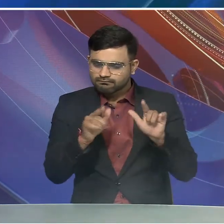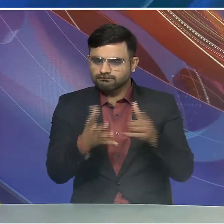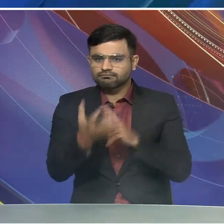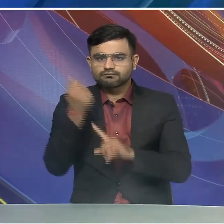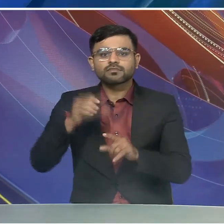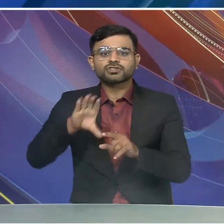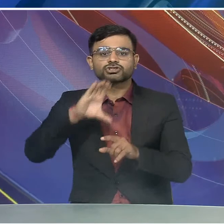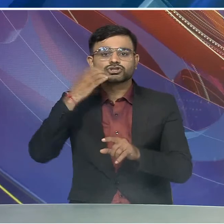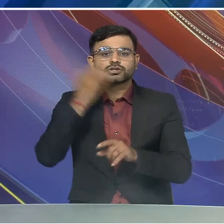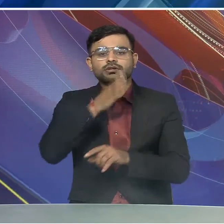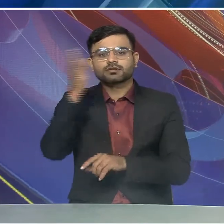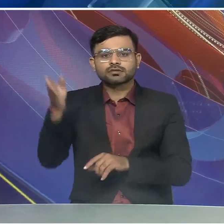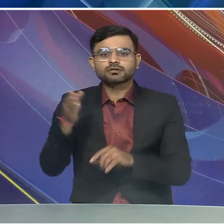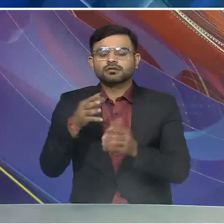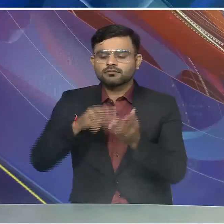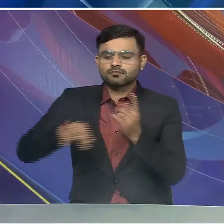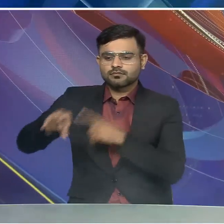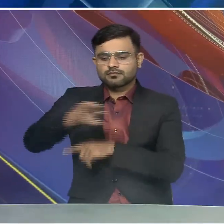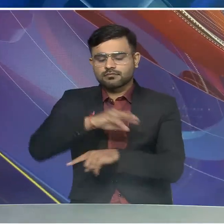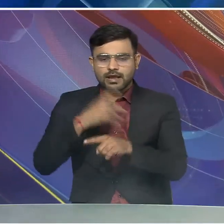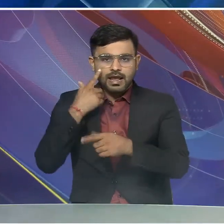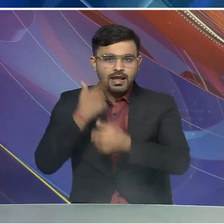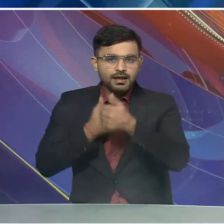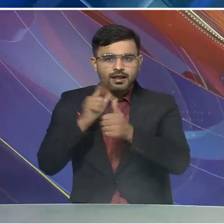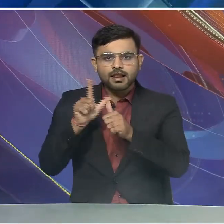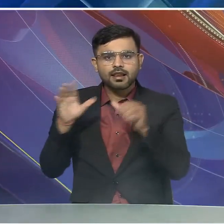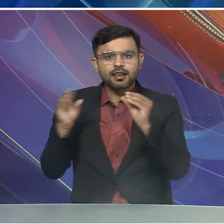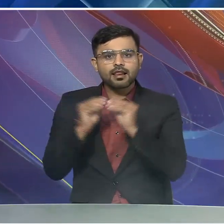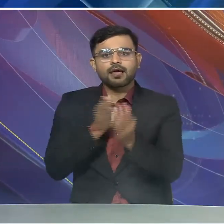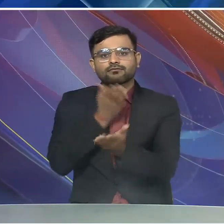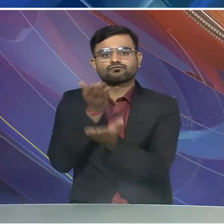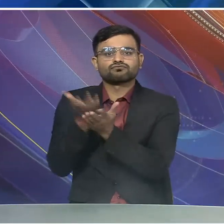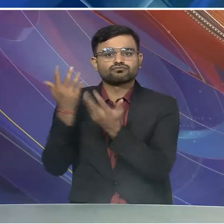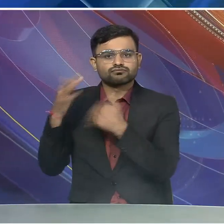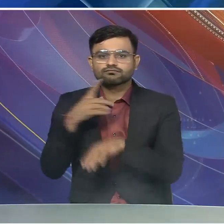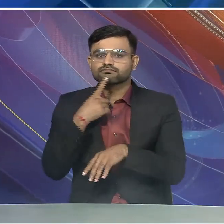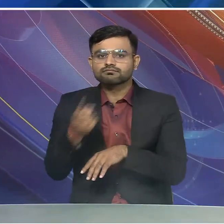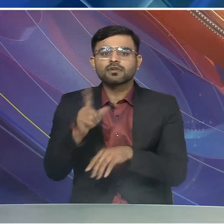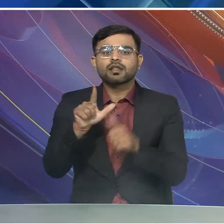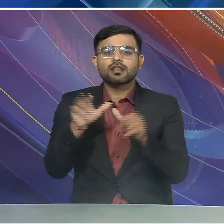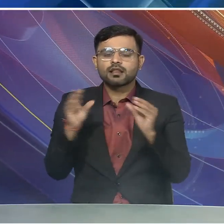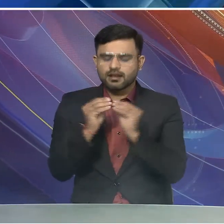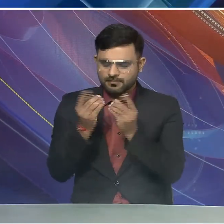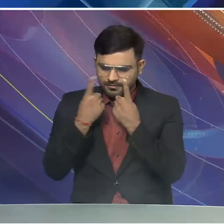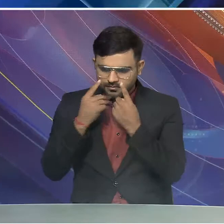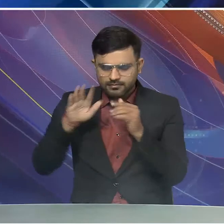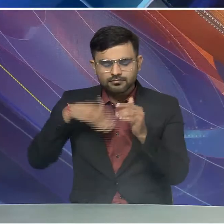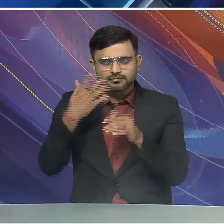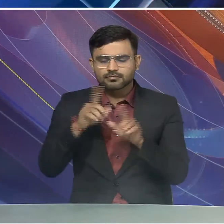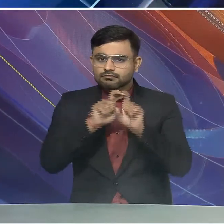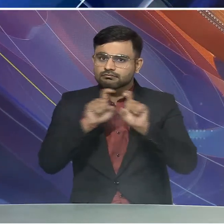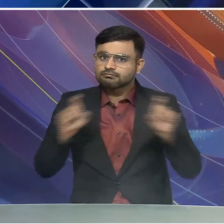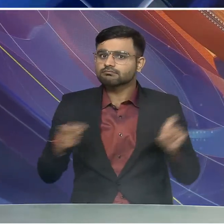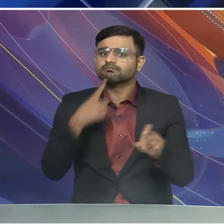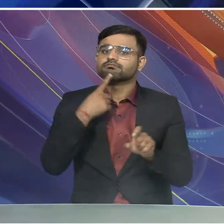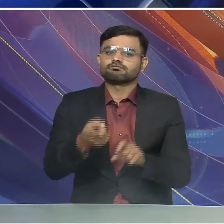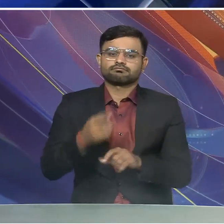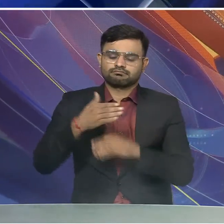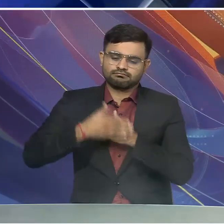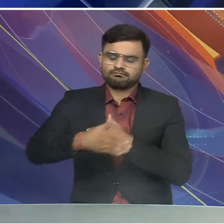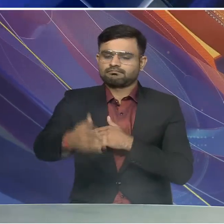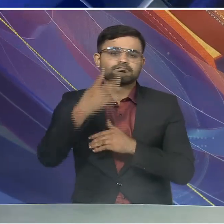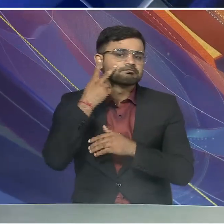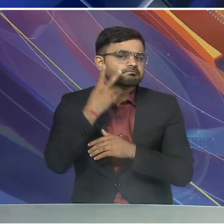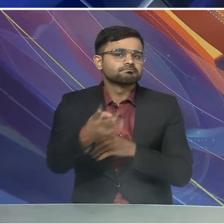चंडीगढ़ स्थित रीजनल ड्रग टेस्टिंग लैब भेजा गया है लैब में जांच के बाद मामले में स्पष्ट आएगी और आगे की